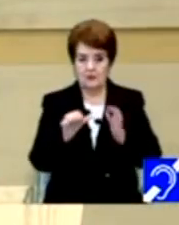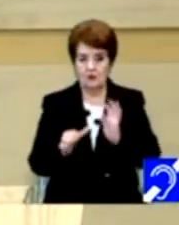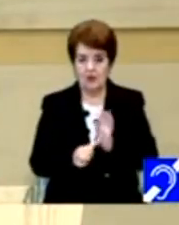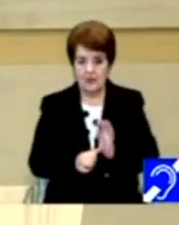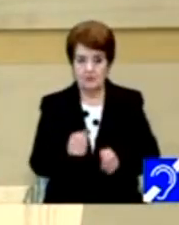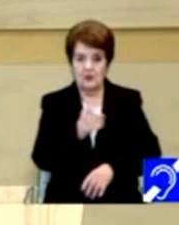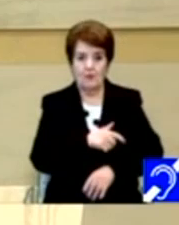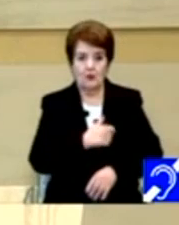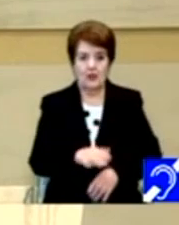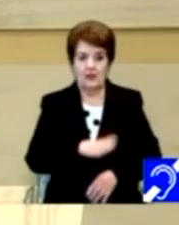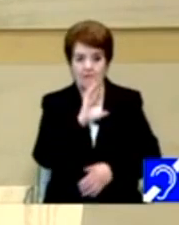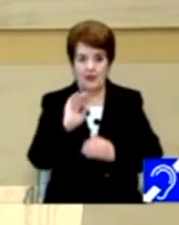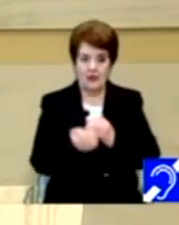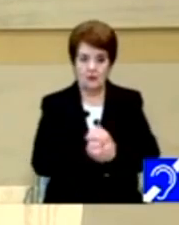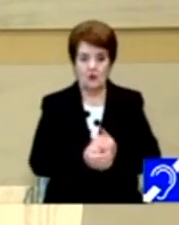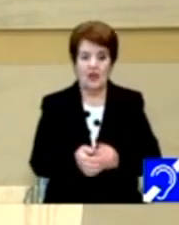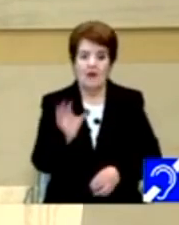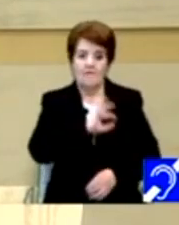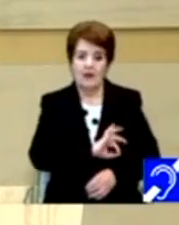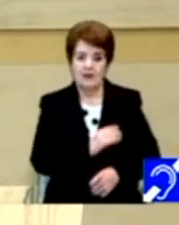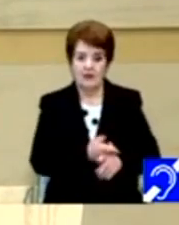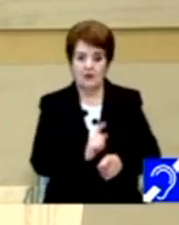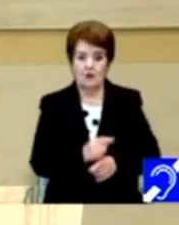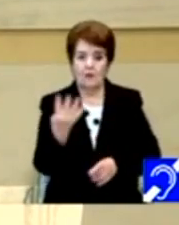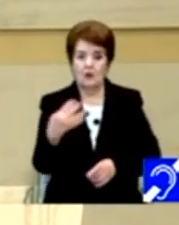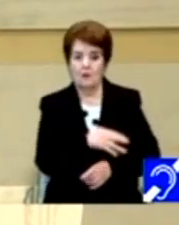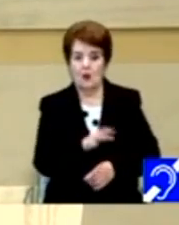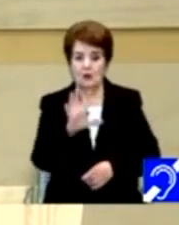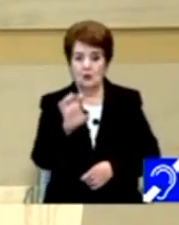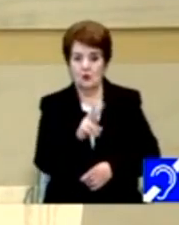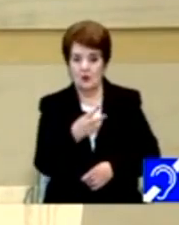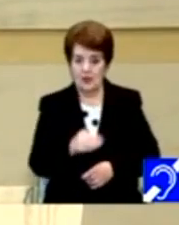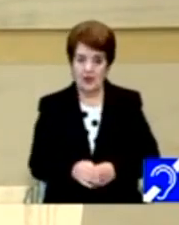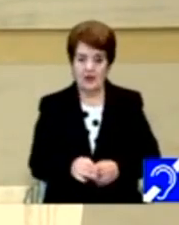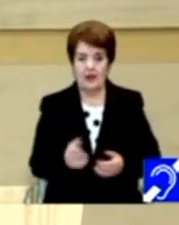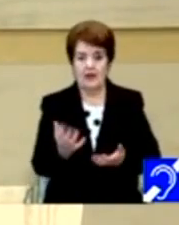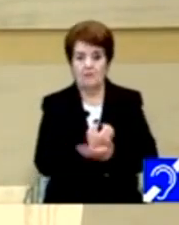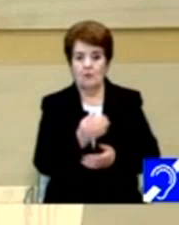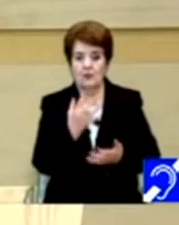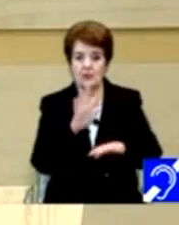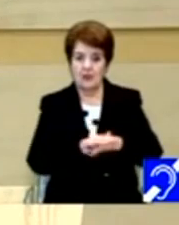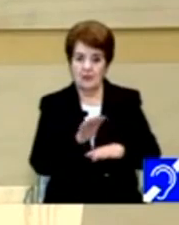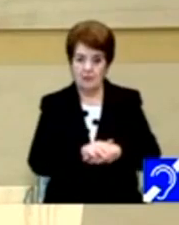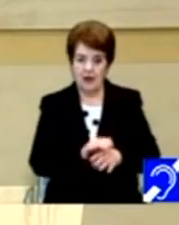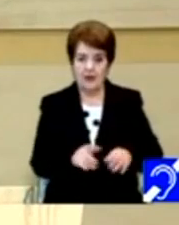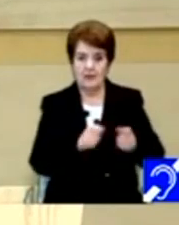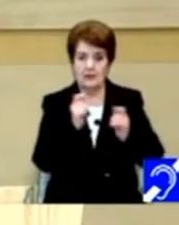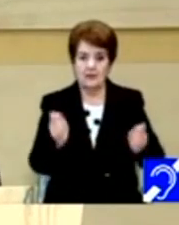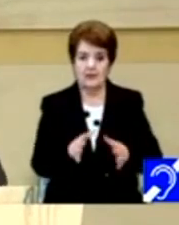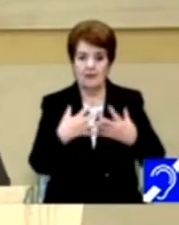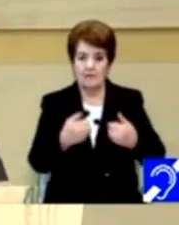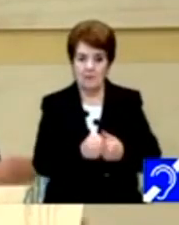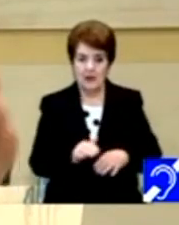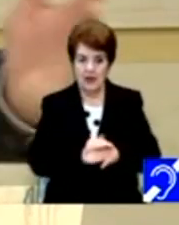2014-2016, deputatul ar fi ascuns venituri de 4.500.000 lei. Banii au fost identificați în conturile bancare deschise de firma